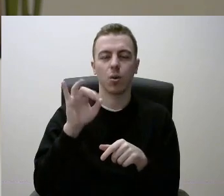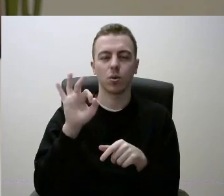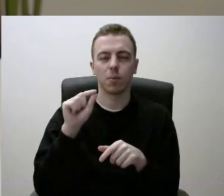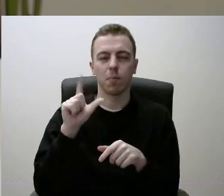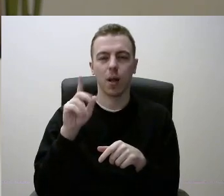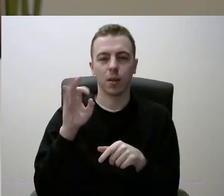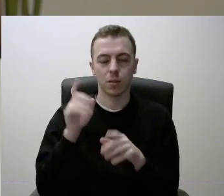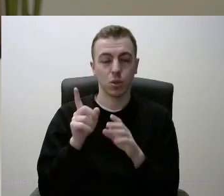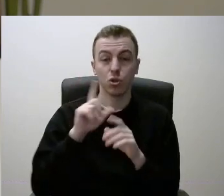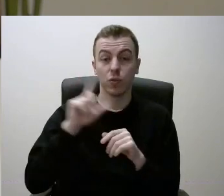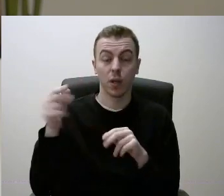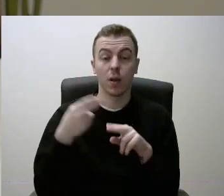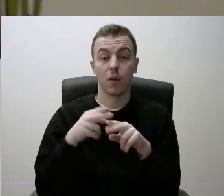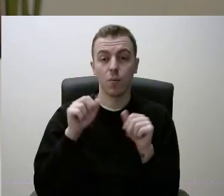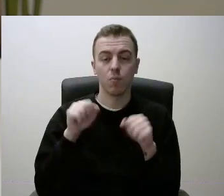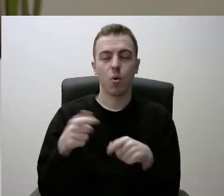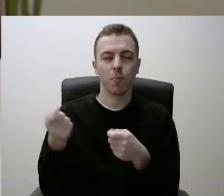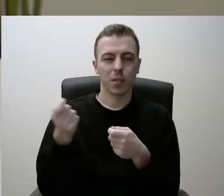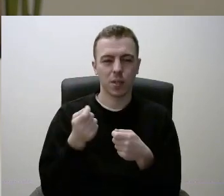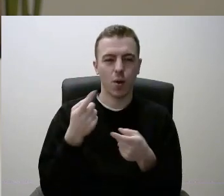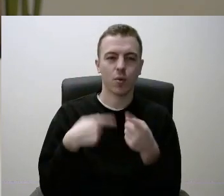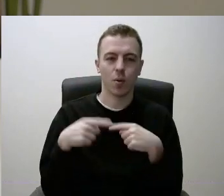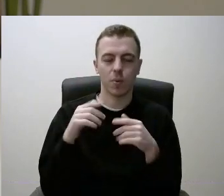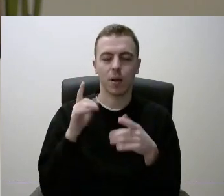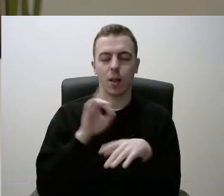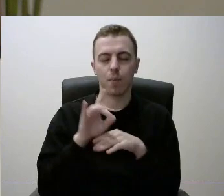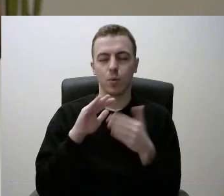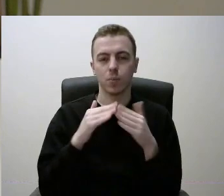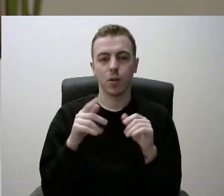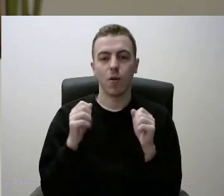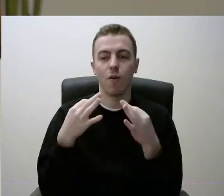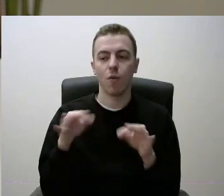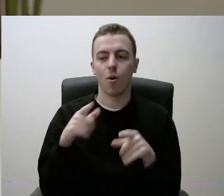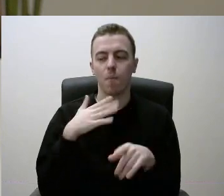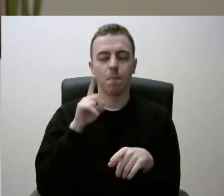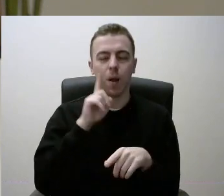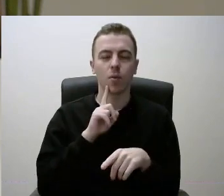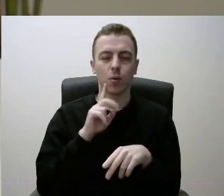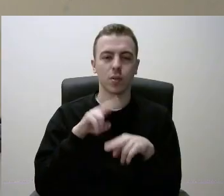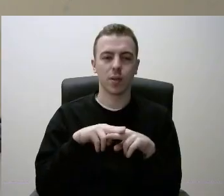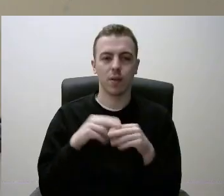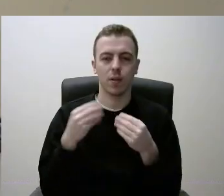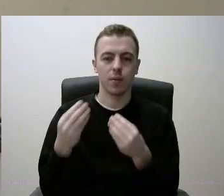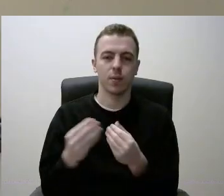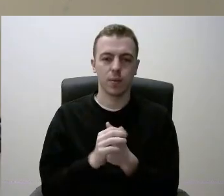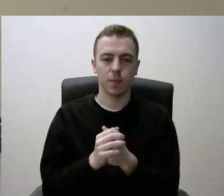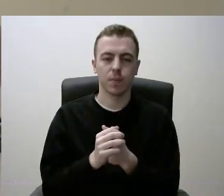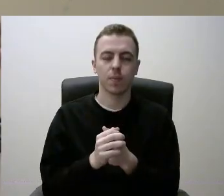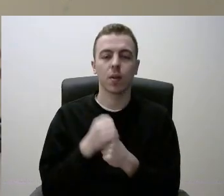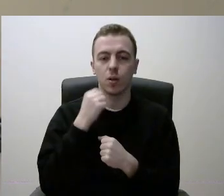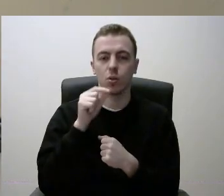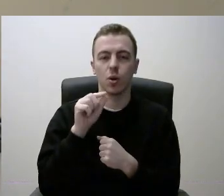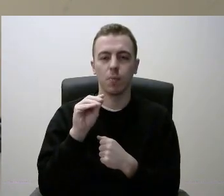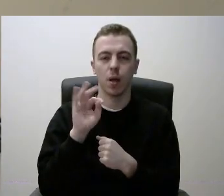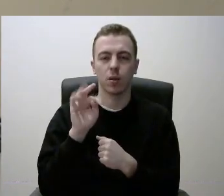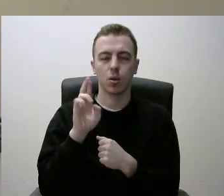ir kitais būdais prisitraukti Klaipėdos miestą, leidžiant įsikurti čia patogiuose gyvenimo būstuose. Ačiū, Audrius Petrošius, Tėvynės